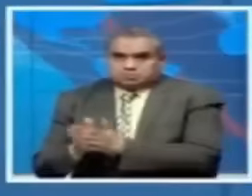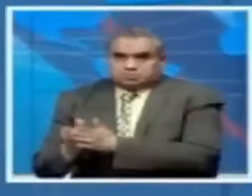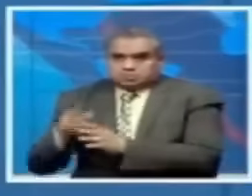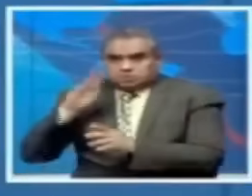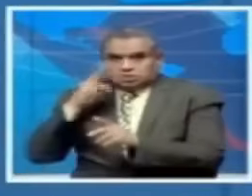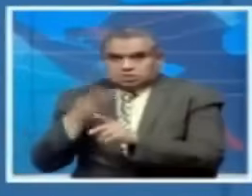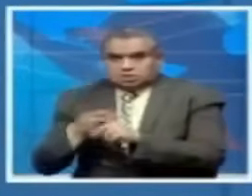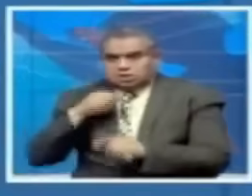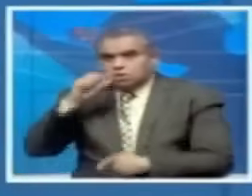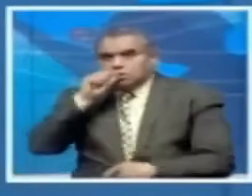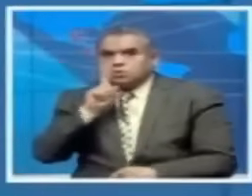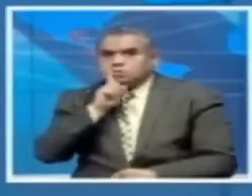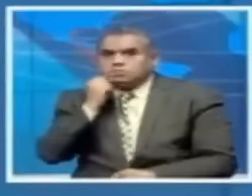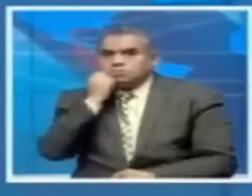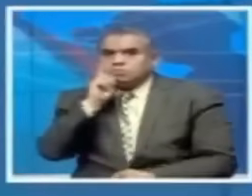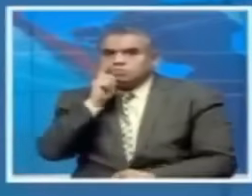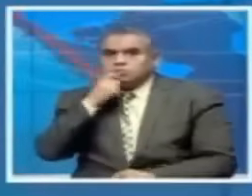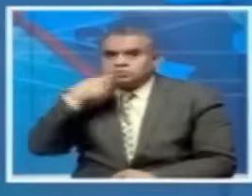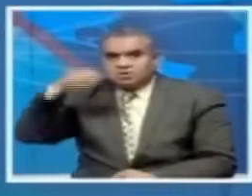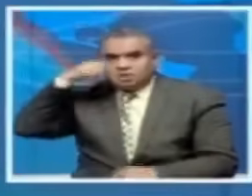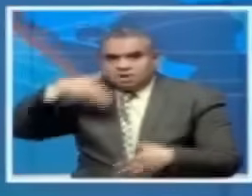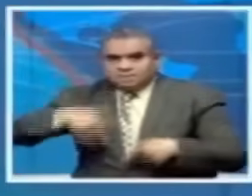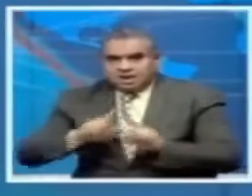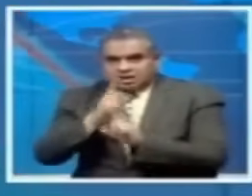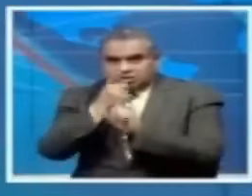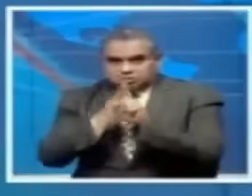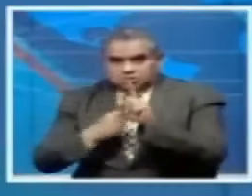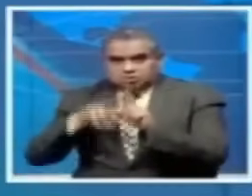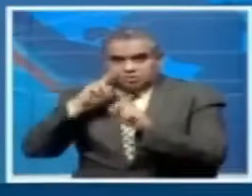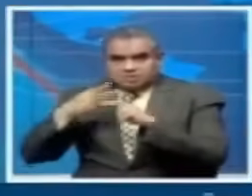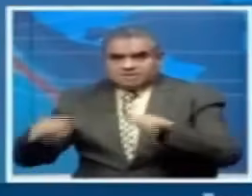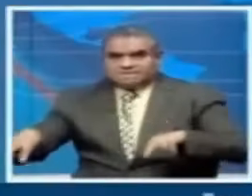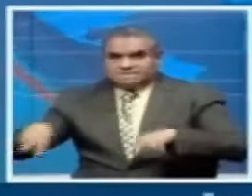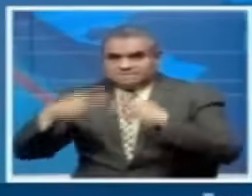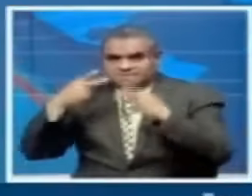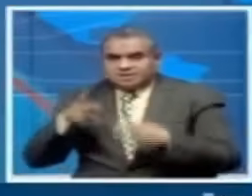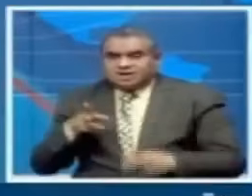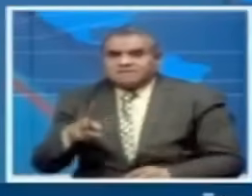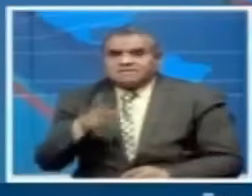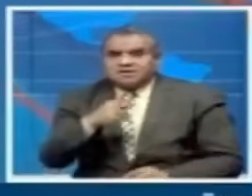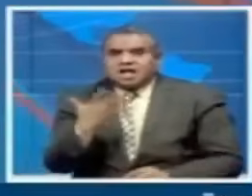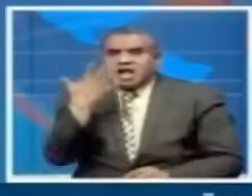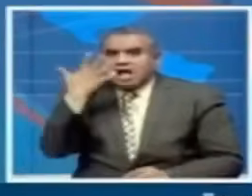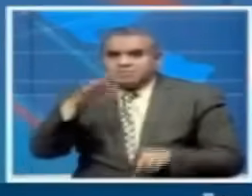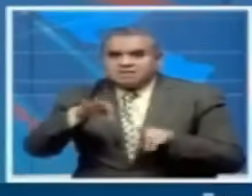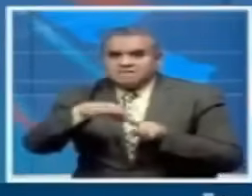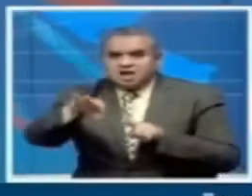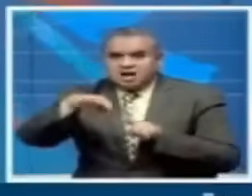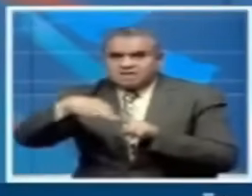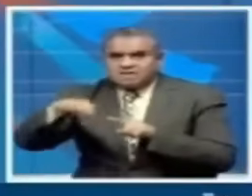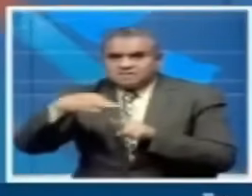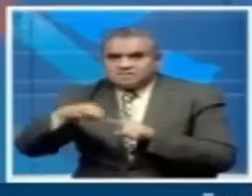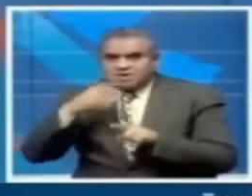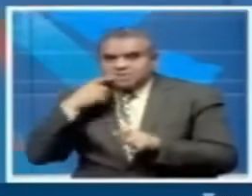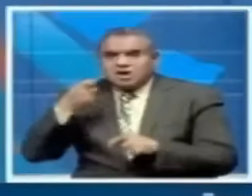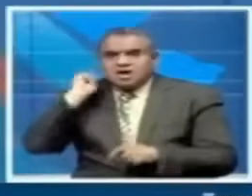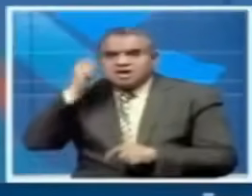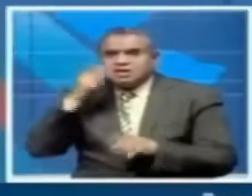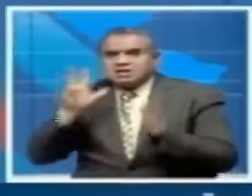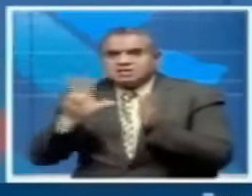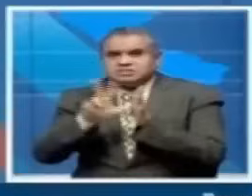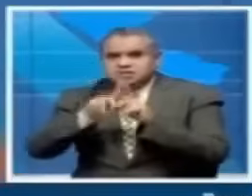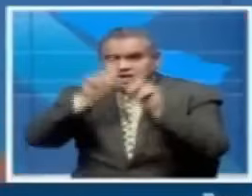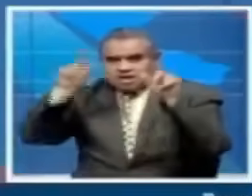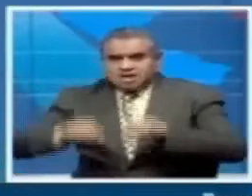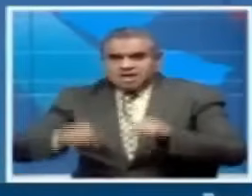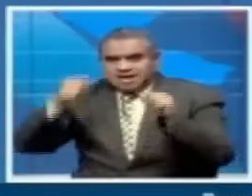شهد الدكتور مصطفى مدبولي رئيس مجلس الوزراء عبر الفيديو كونفرنس افتتاح 5 أفرع تابعة لصيدليات إسعاف 24